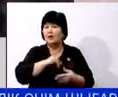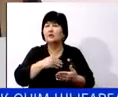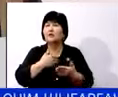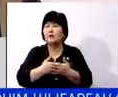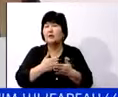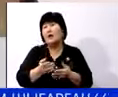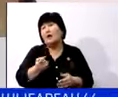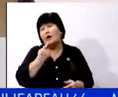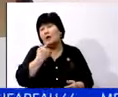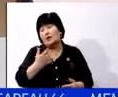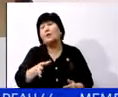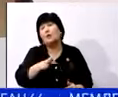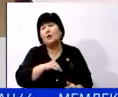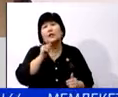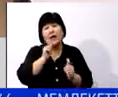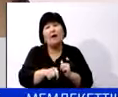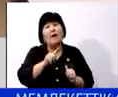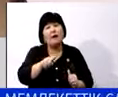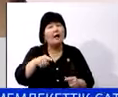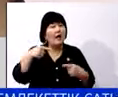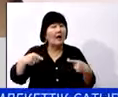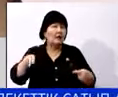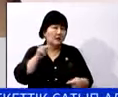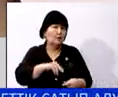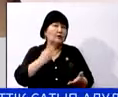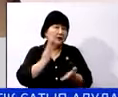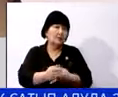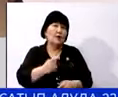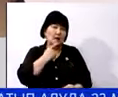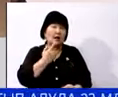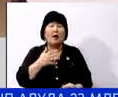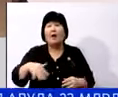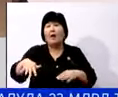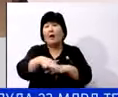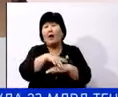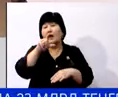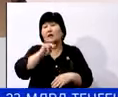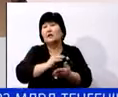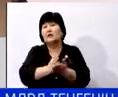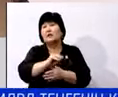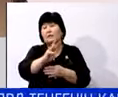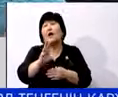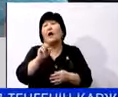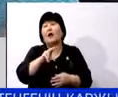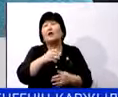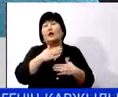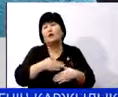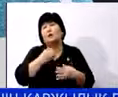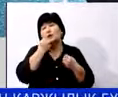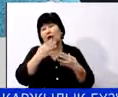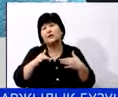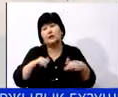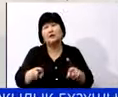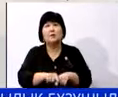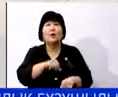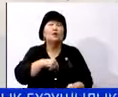жатыр. Қиындық деген болады ғой, әр нәрседе, әр салада, әр жұмыста болады. Халыққа қызмет істеген Аллаға шүкір, сауап іс деп